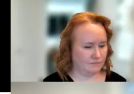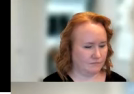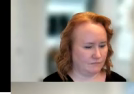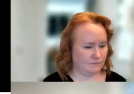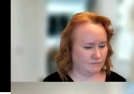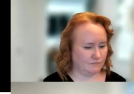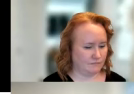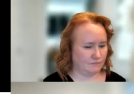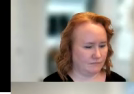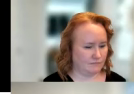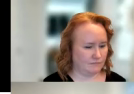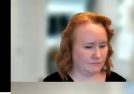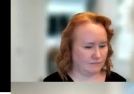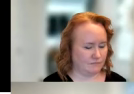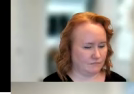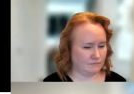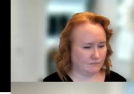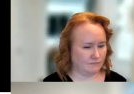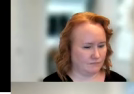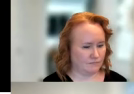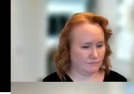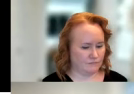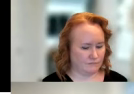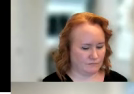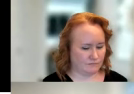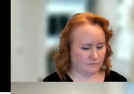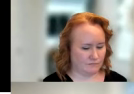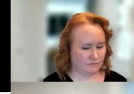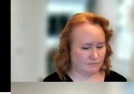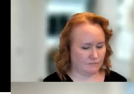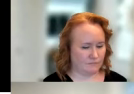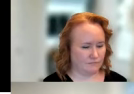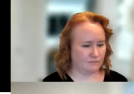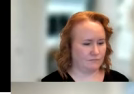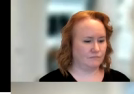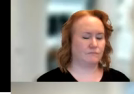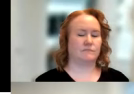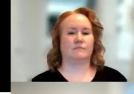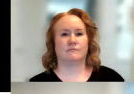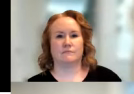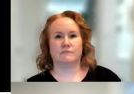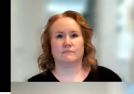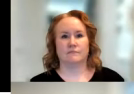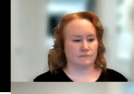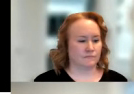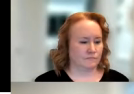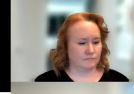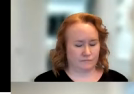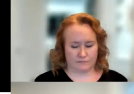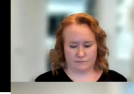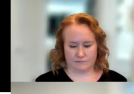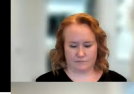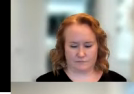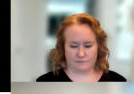for eksempel en skjerm og synsansen. Og Web Content Accessibility Guidelines krever derfor at bilder